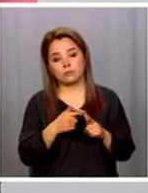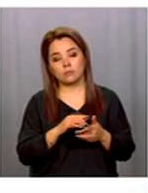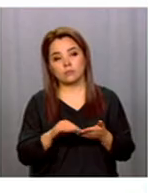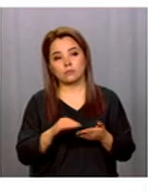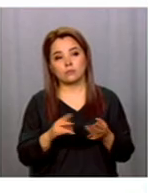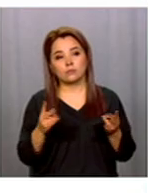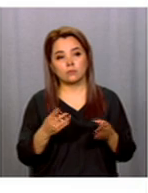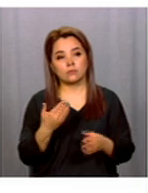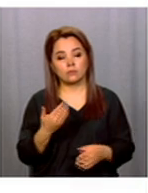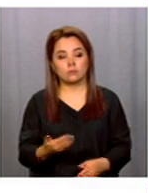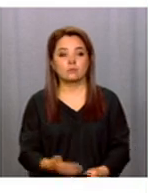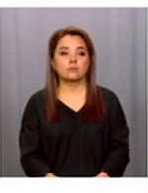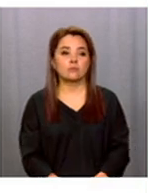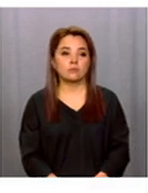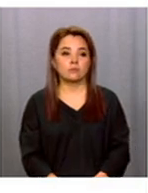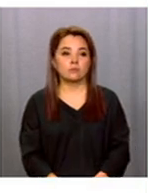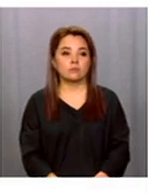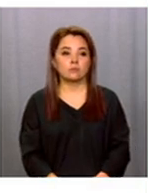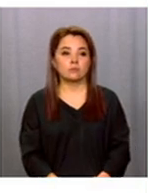керек.